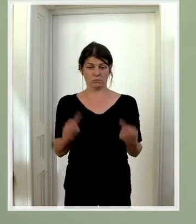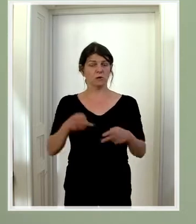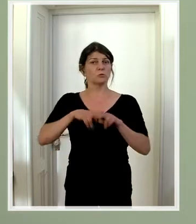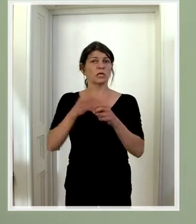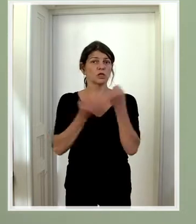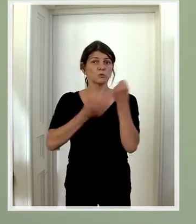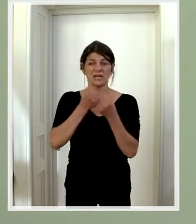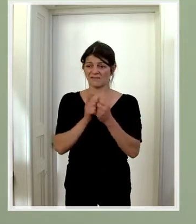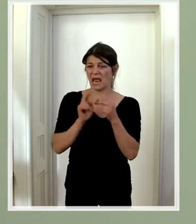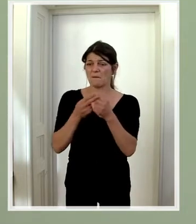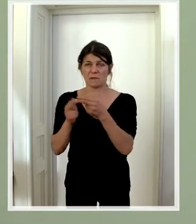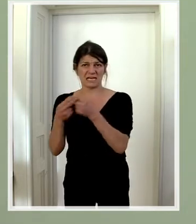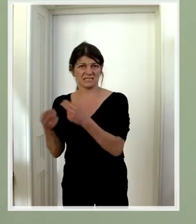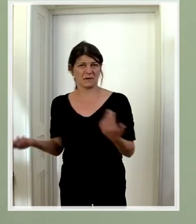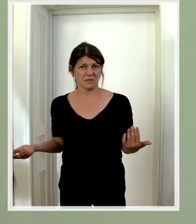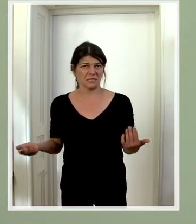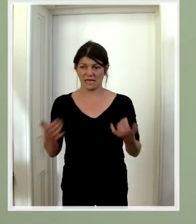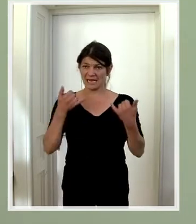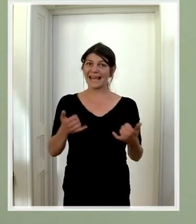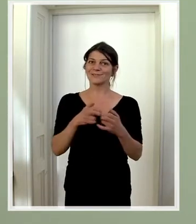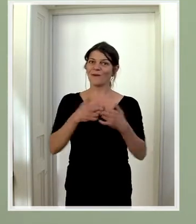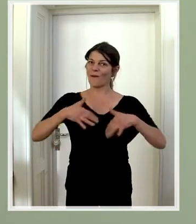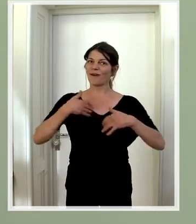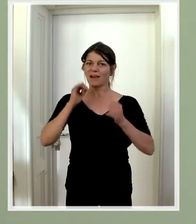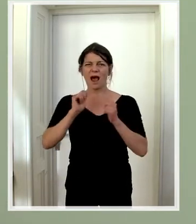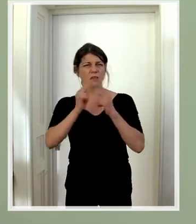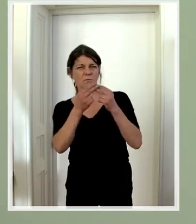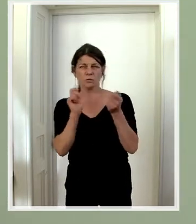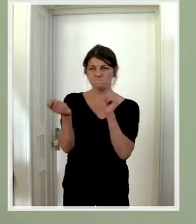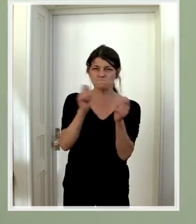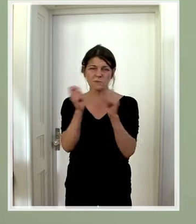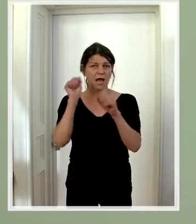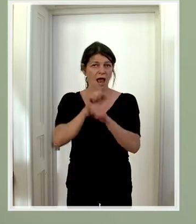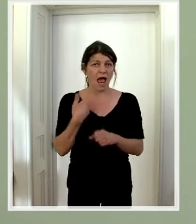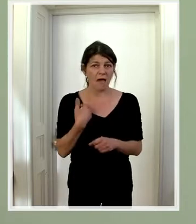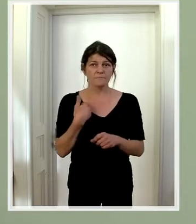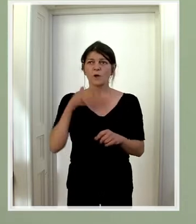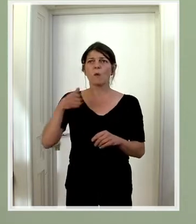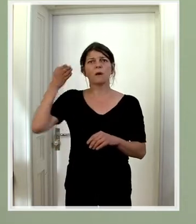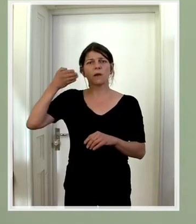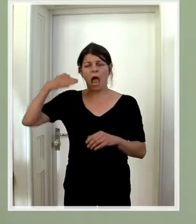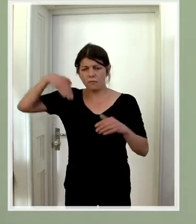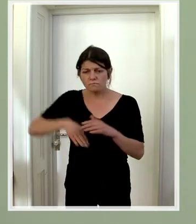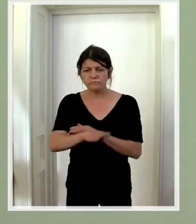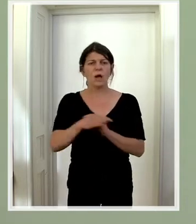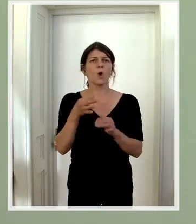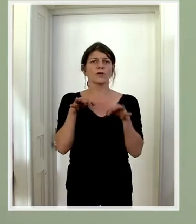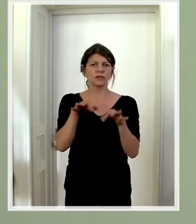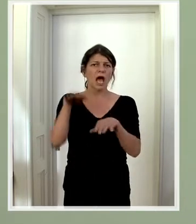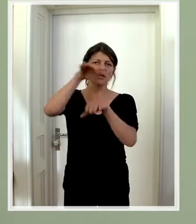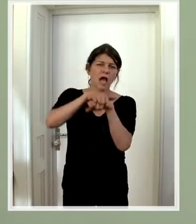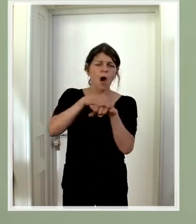dem anzupassen. Jetzt wäre noch freie Hand. Also ob die Bahn abgesenkt wird, oben der Straße oben,